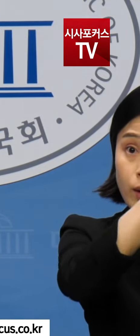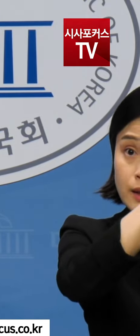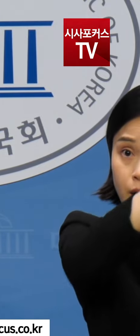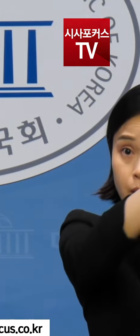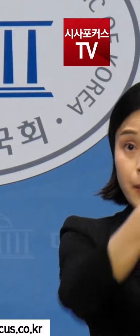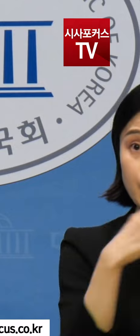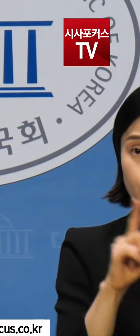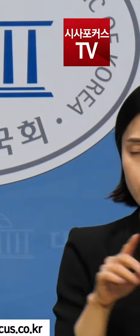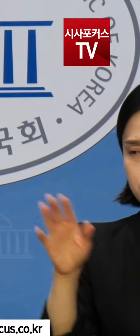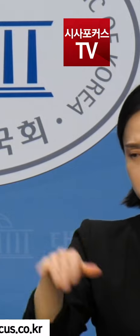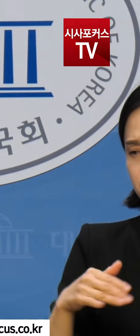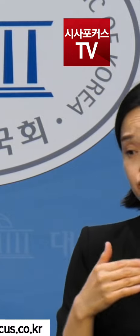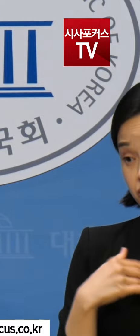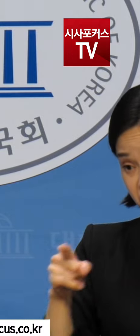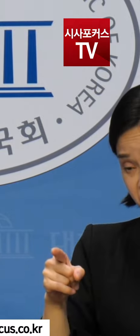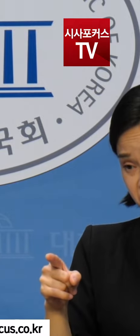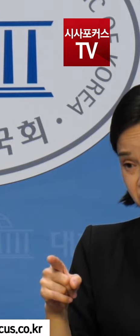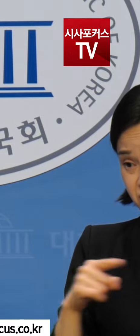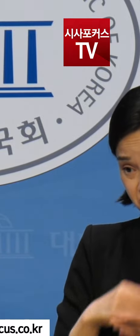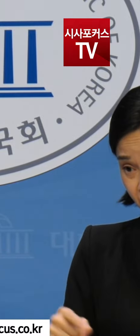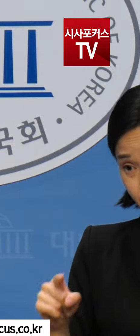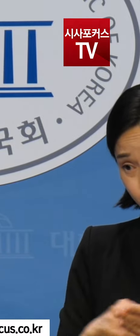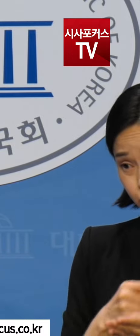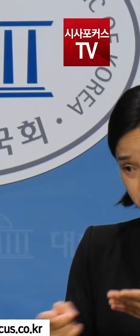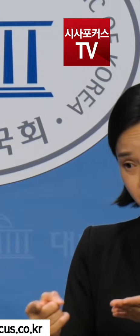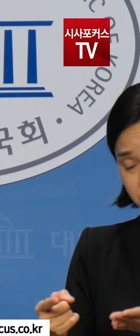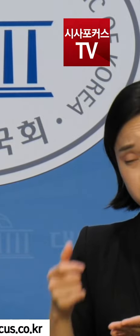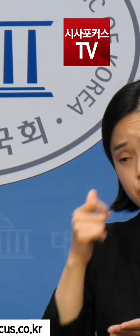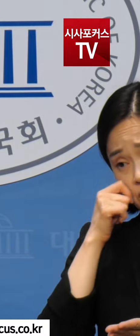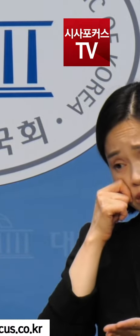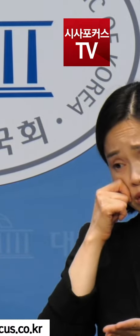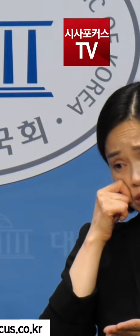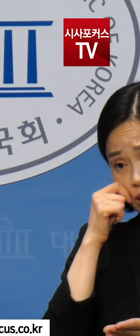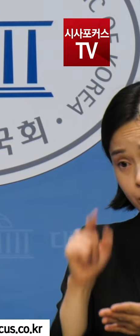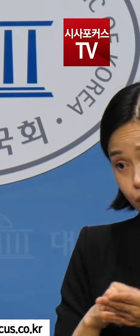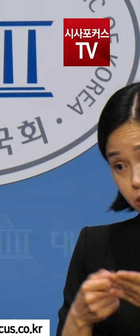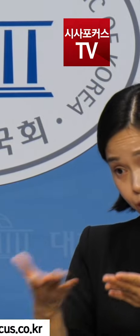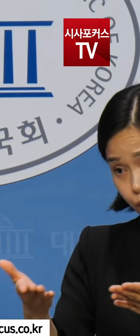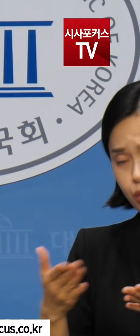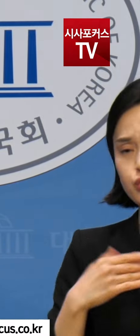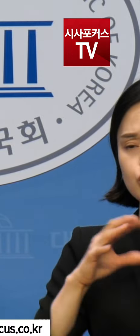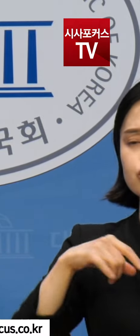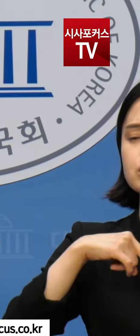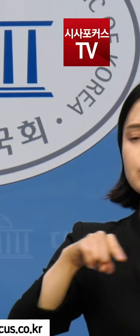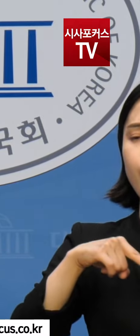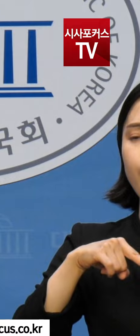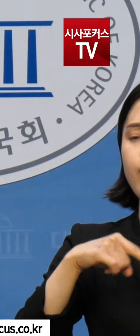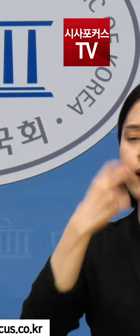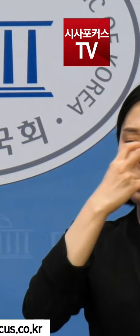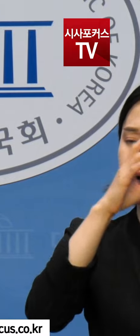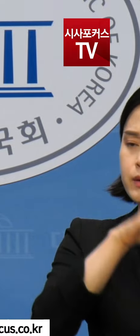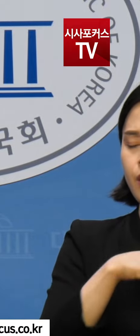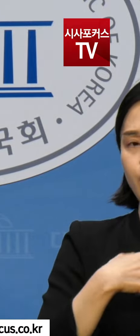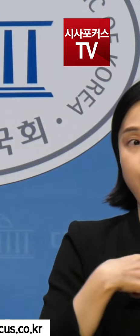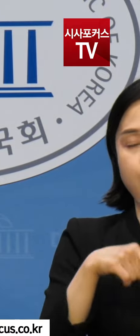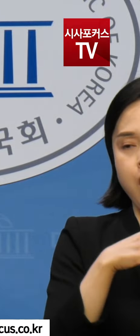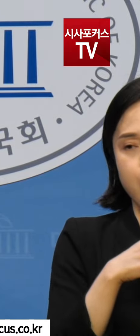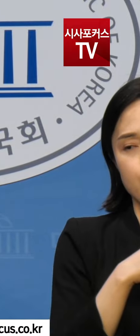자기들이 보상을 해줄 수는 없다. 보상을 해주면 국정감사에 문제가 되기 때문에 자기들은 보상을 해줄 수